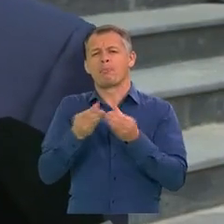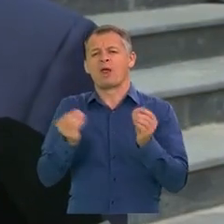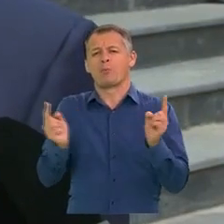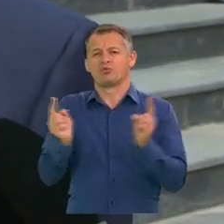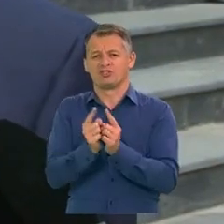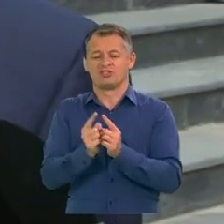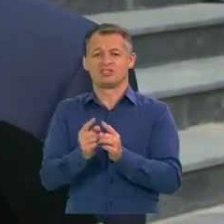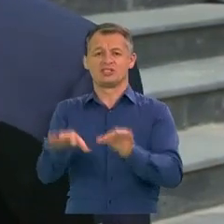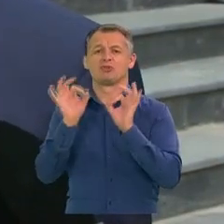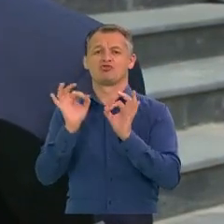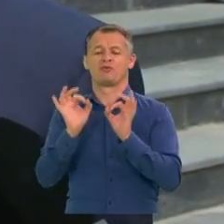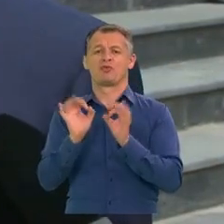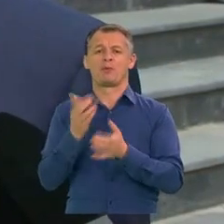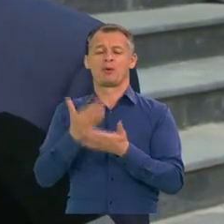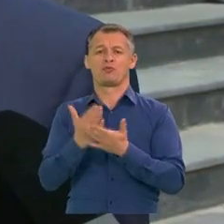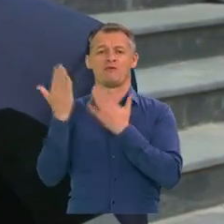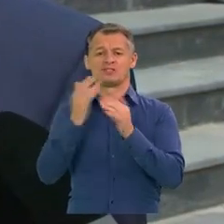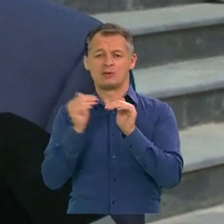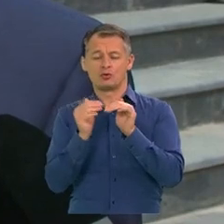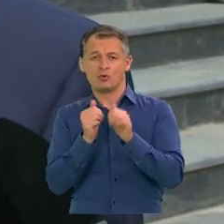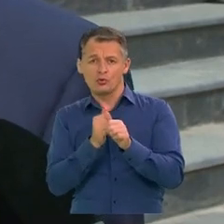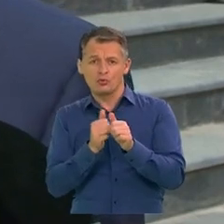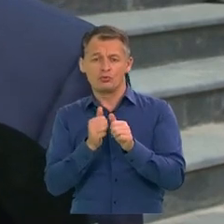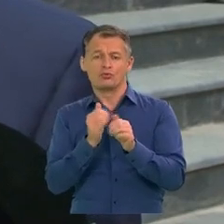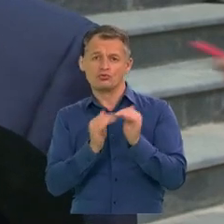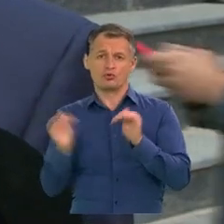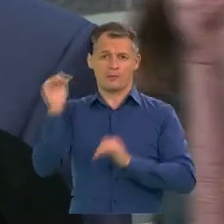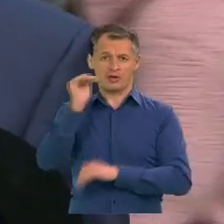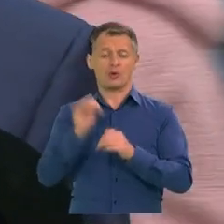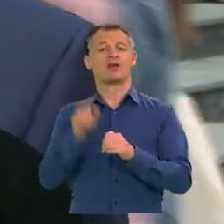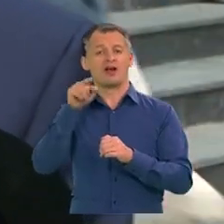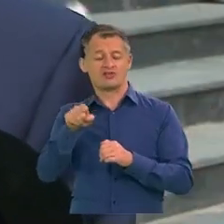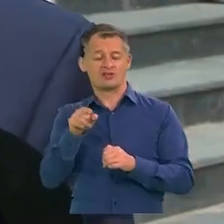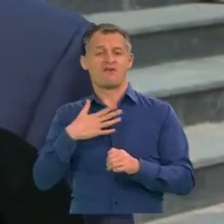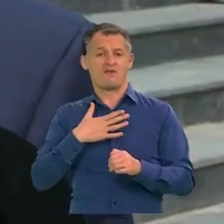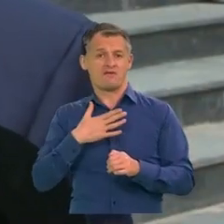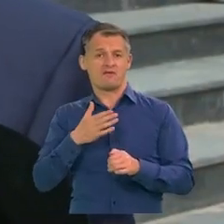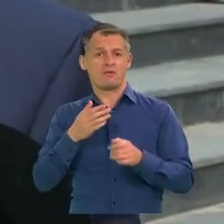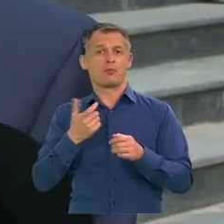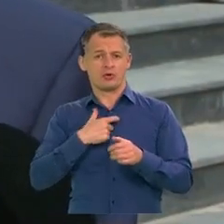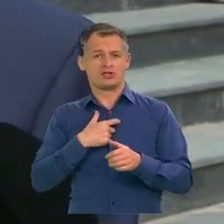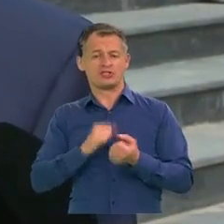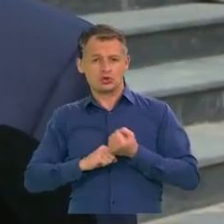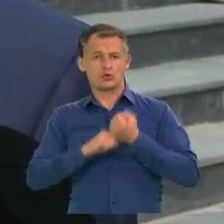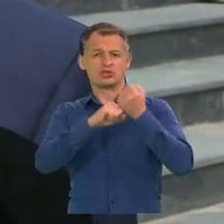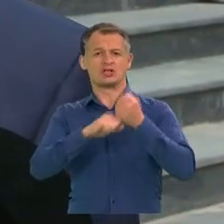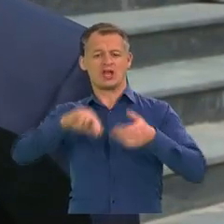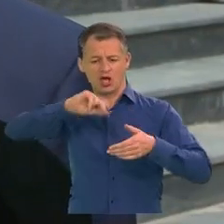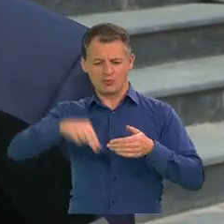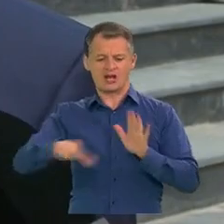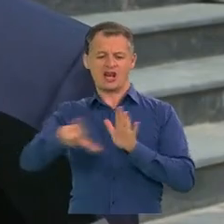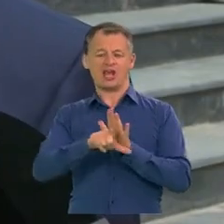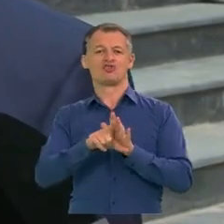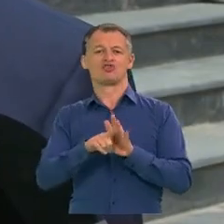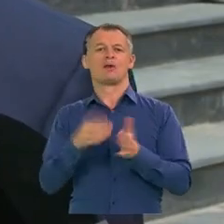specificul învățământului superior, în acest fel voi putea să susțin adoptarea legilor România